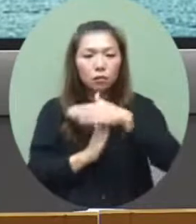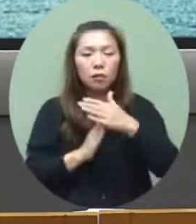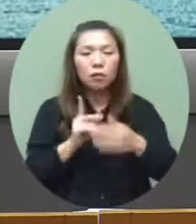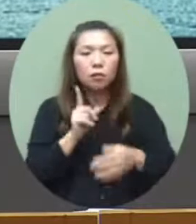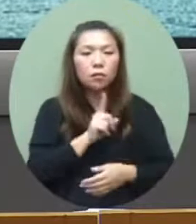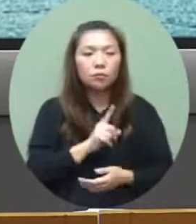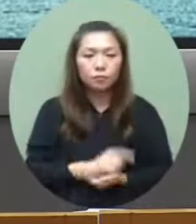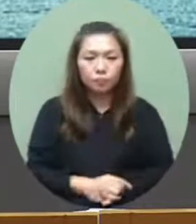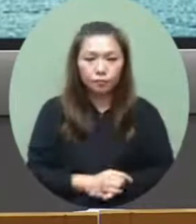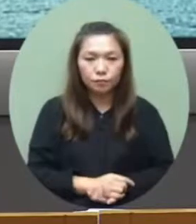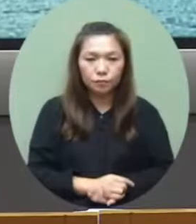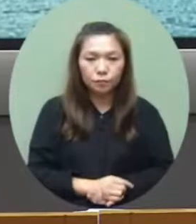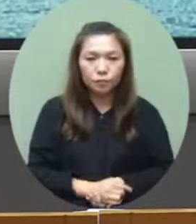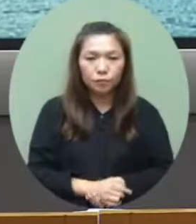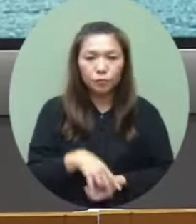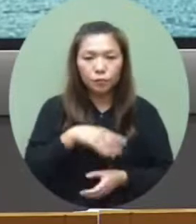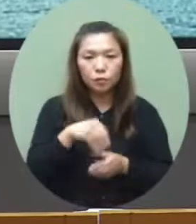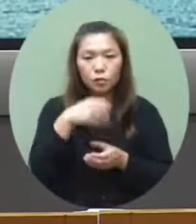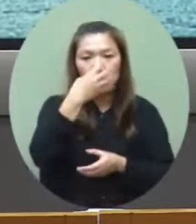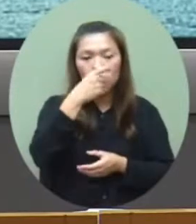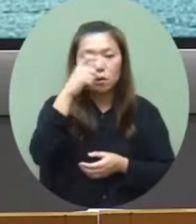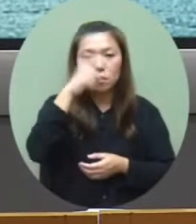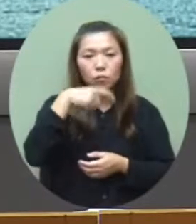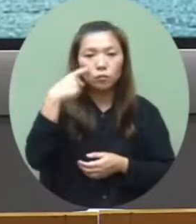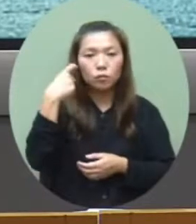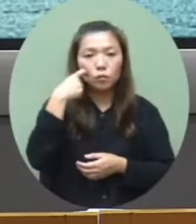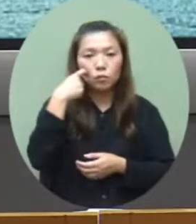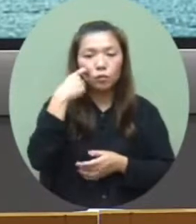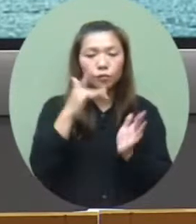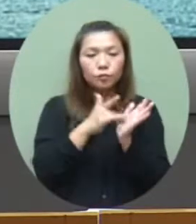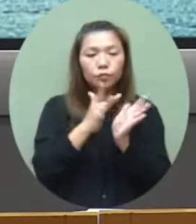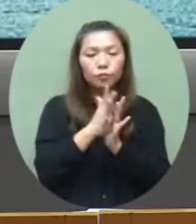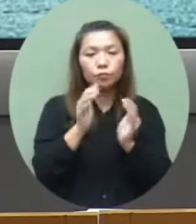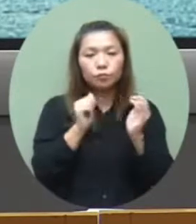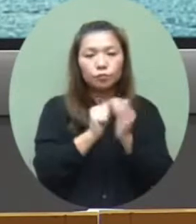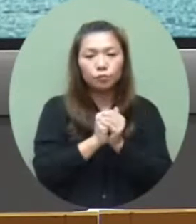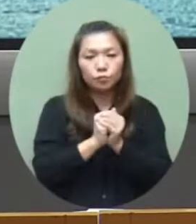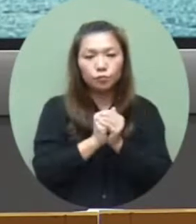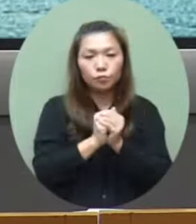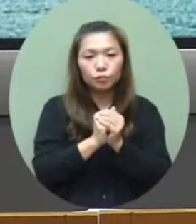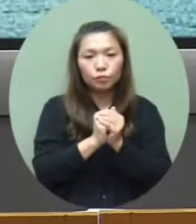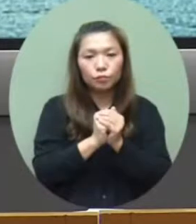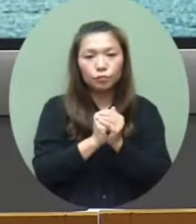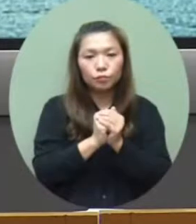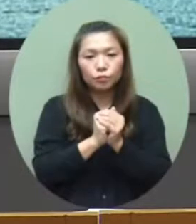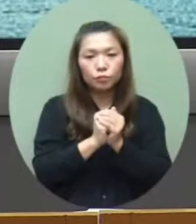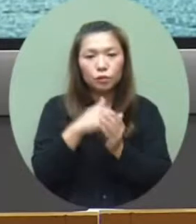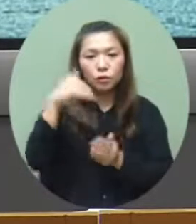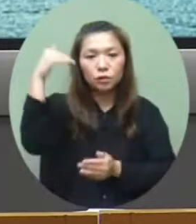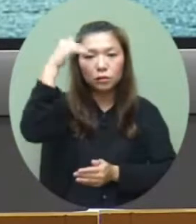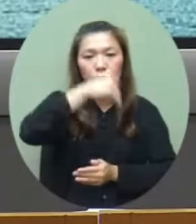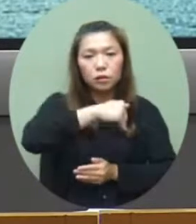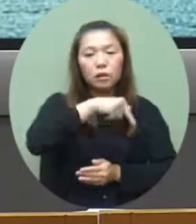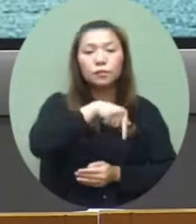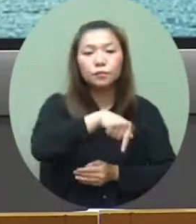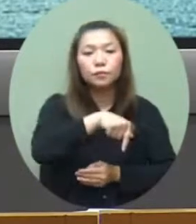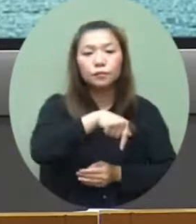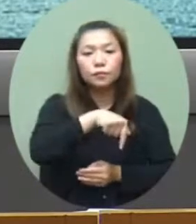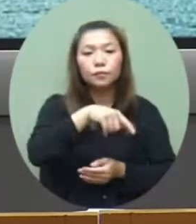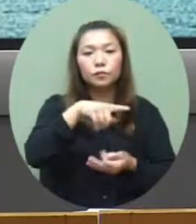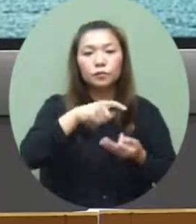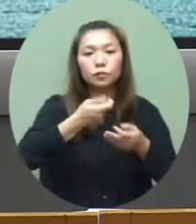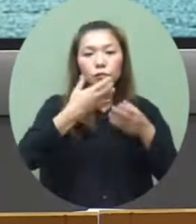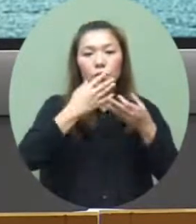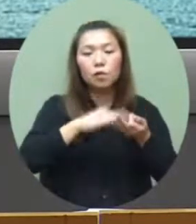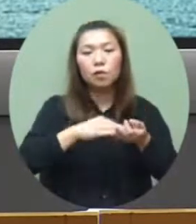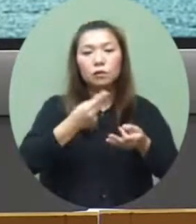to be suspended for a week, including 香港九龍塘基督教中華基督教 陳